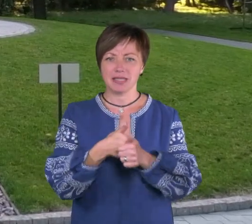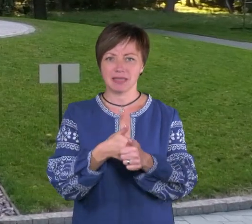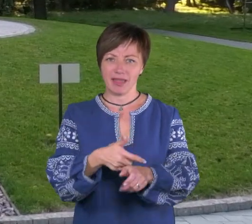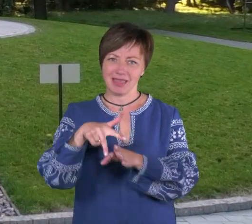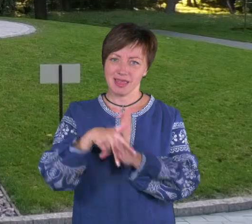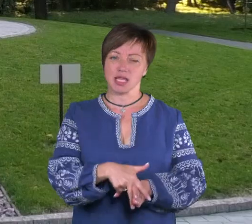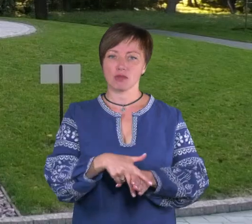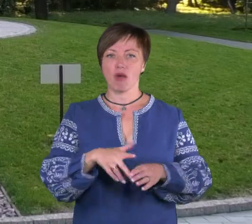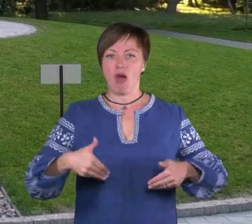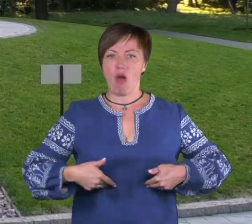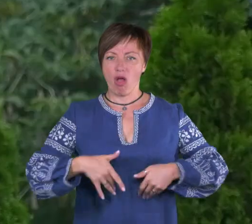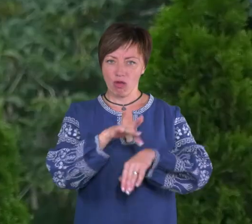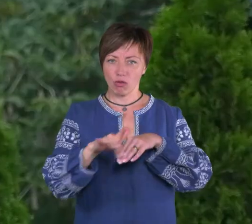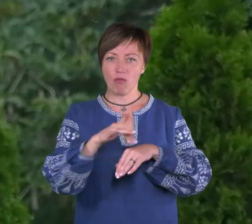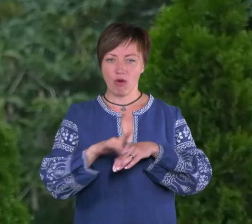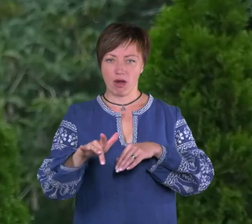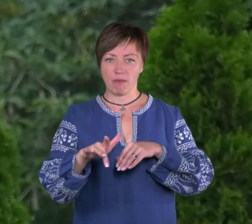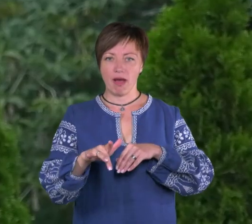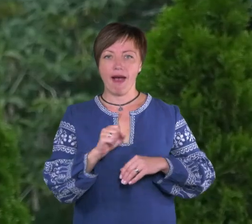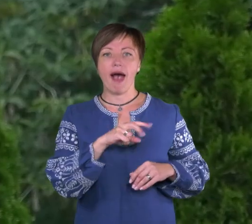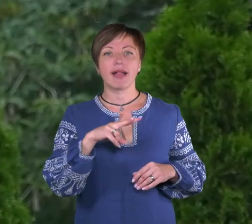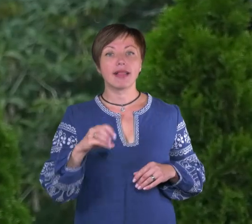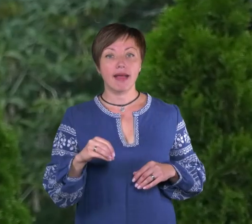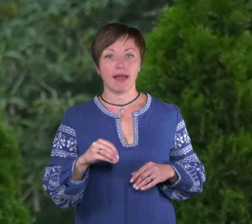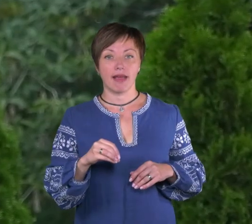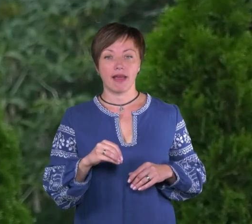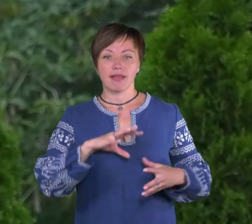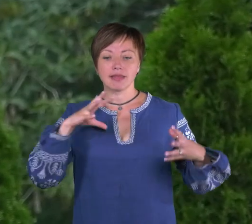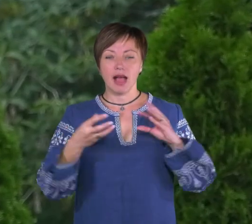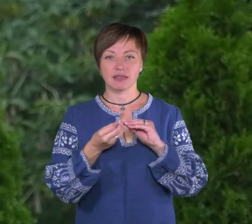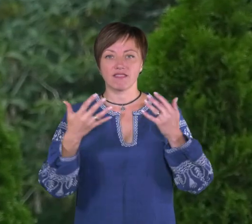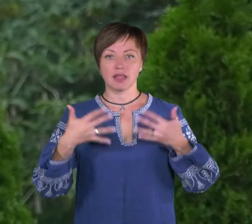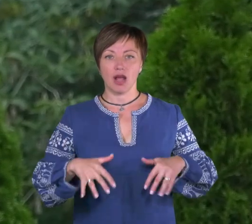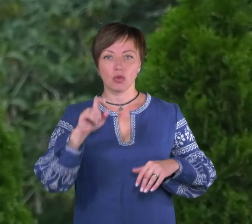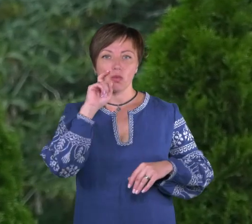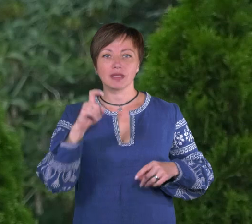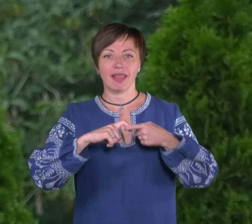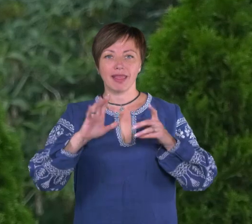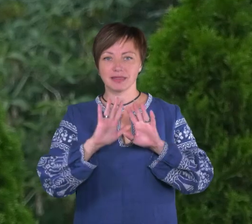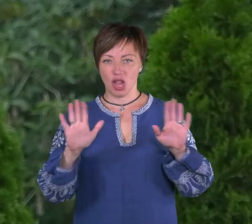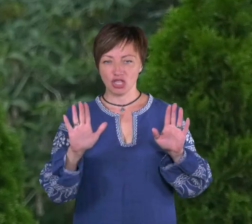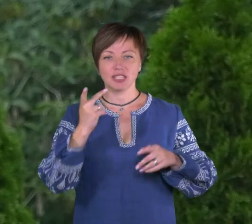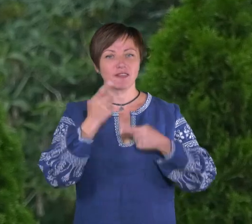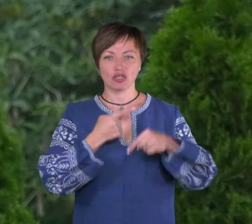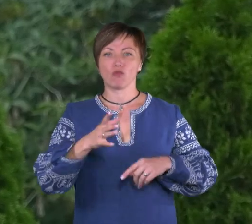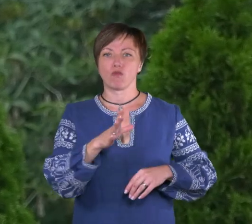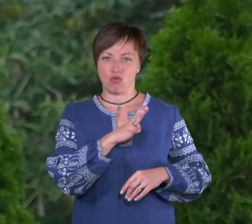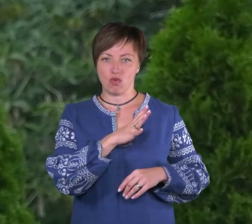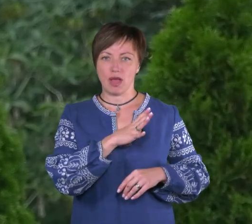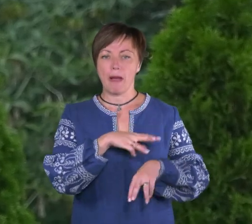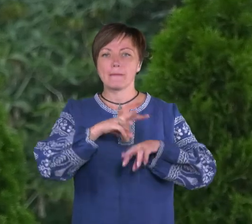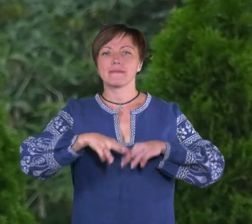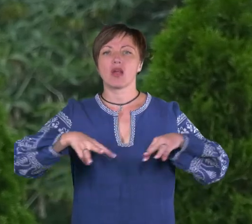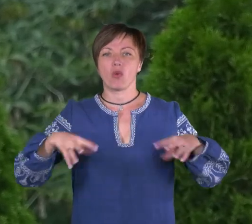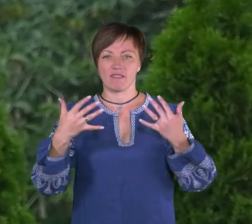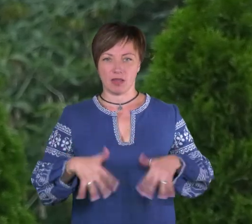тиском, голодоморами. Але наслідком втрати української незалежності завжди були мільйони